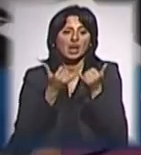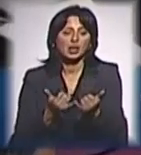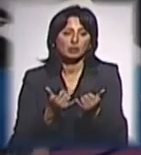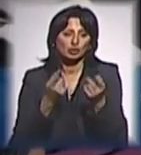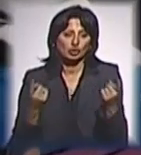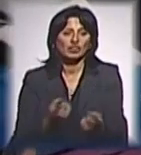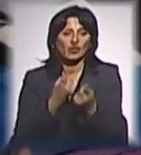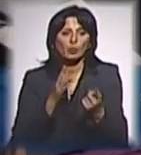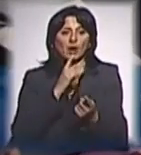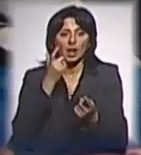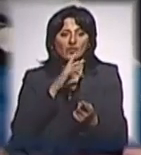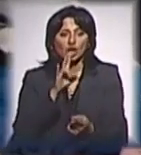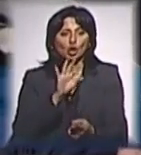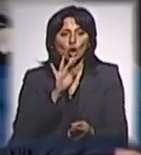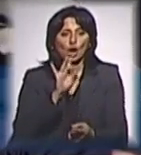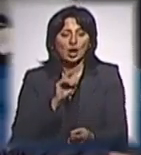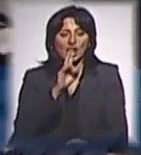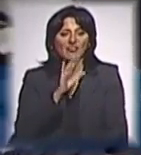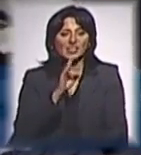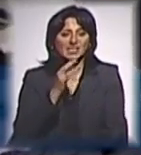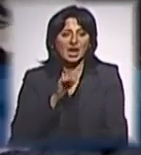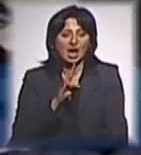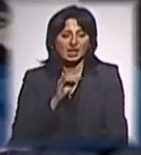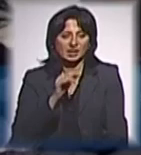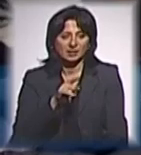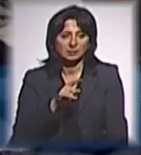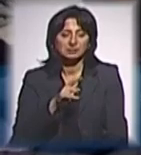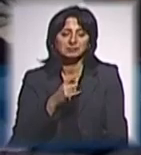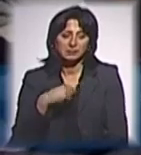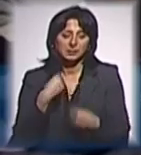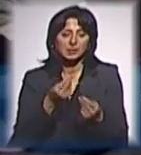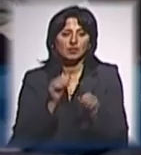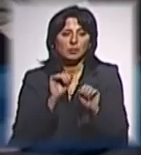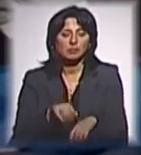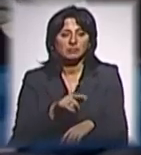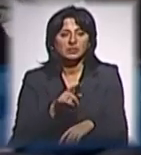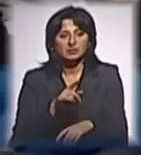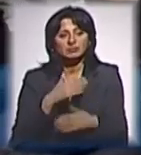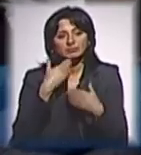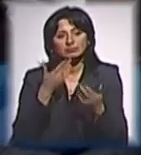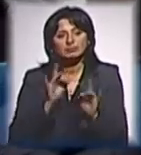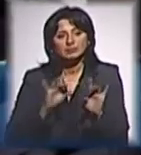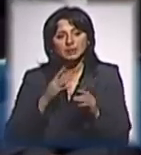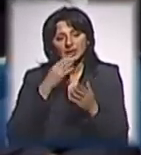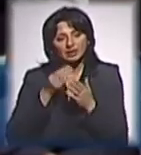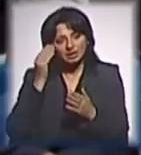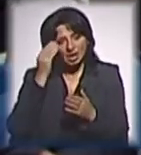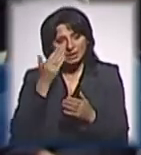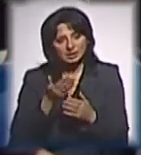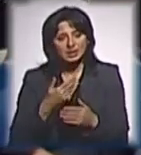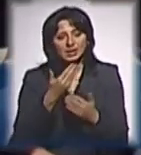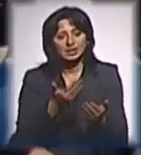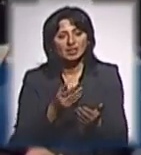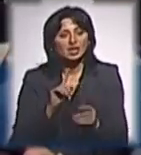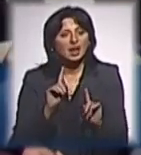მხარდამჭერები. ქალბატონ ნორა კვიციანს მინდა პირველ რიგში მივცე საშუალება, რომ გამოხატოს თავისი მოსაზრება.